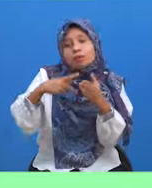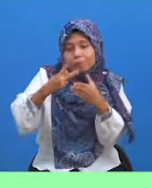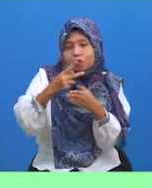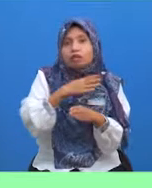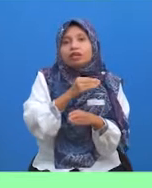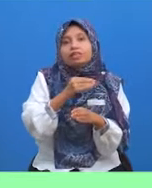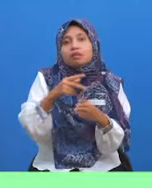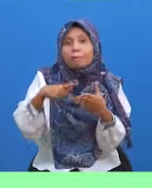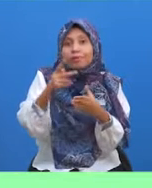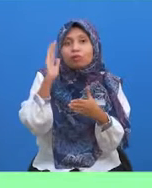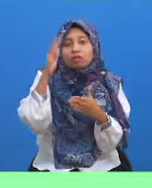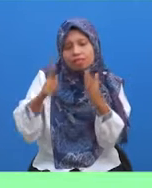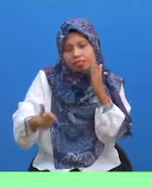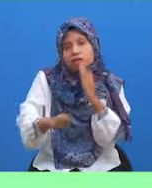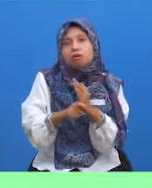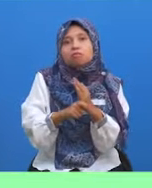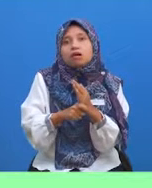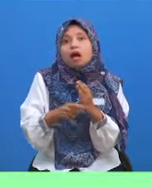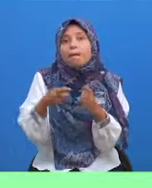menambahkan penawaran